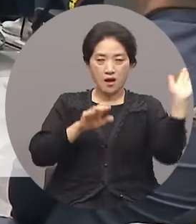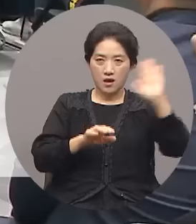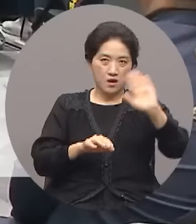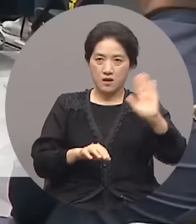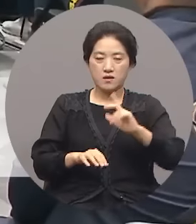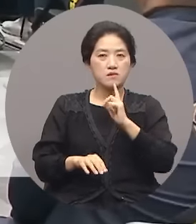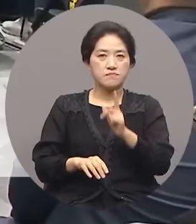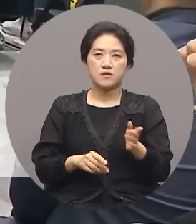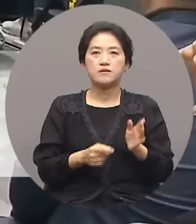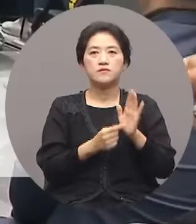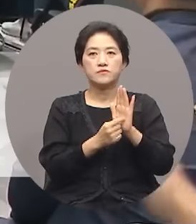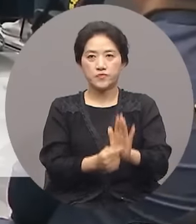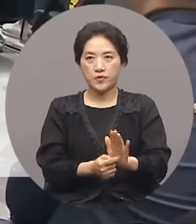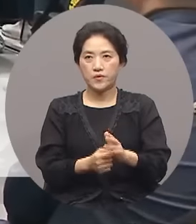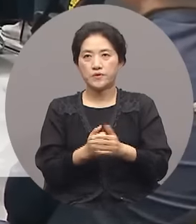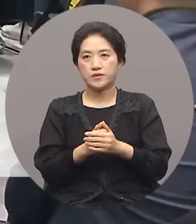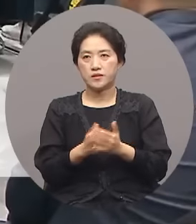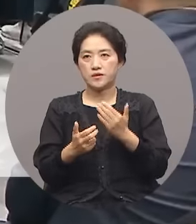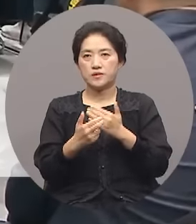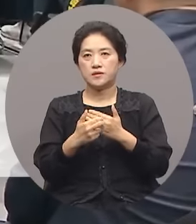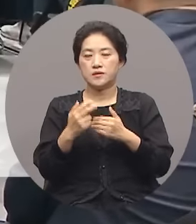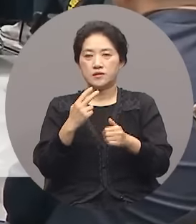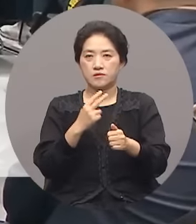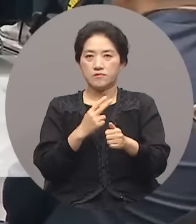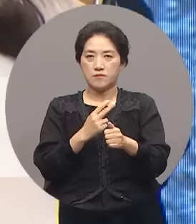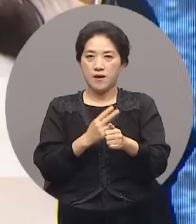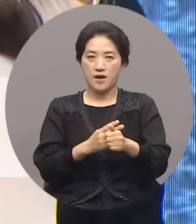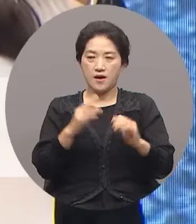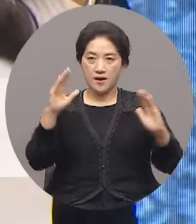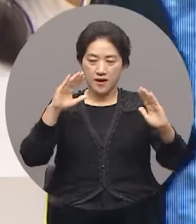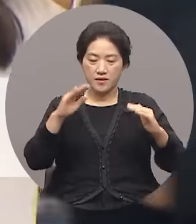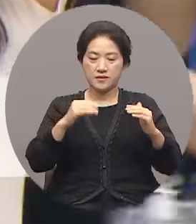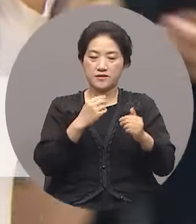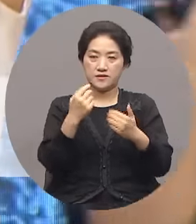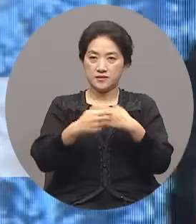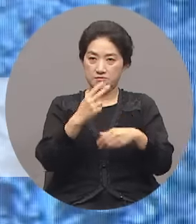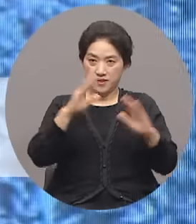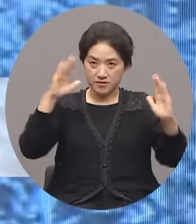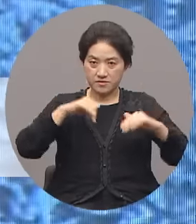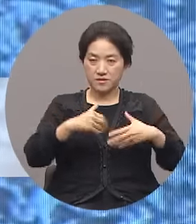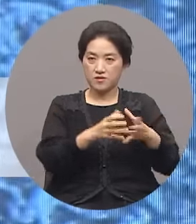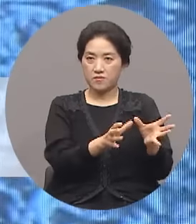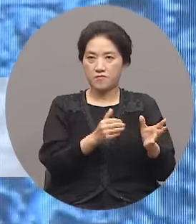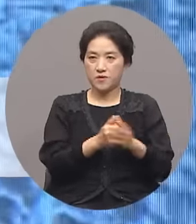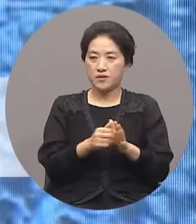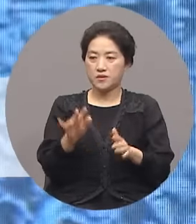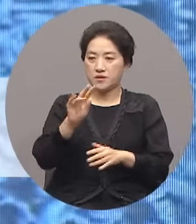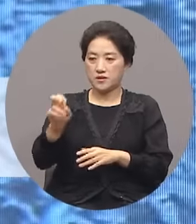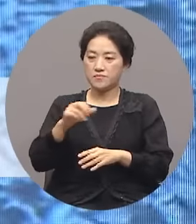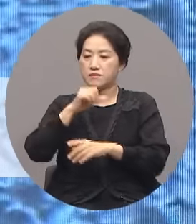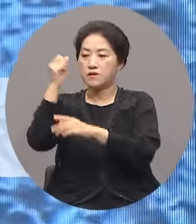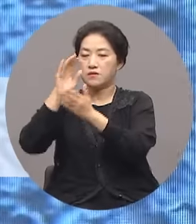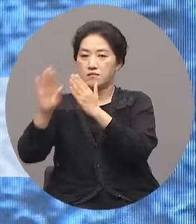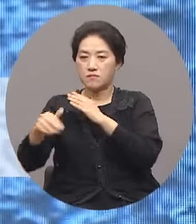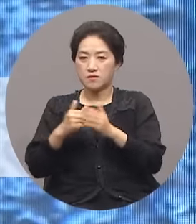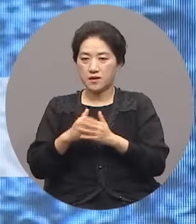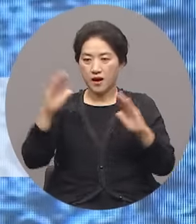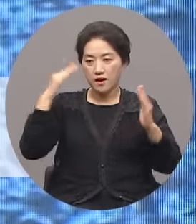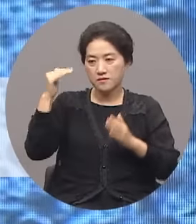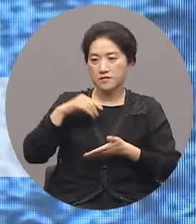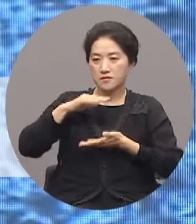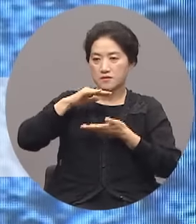것이라고 밝혔습니다 의협은 임회장 당선 의대생들의 이야기를 들으려는 노력을